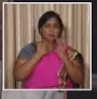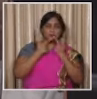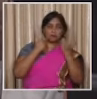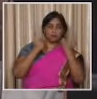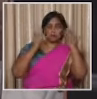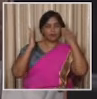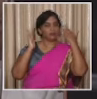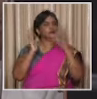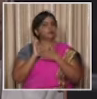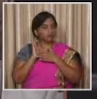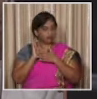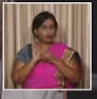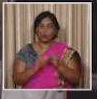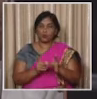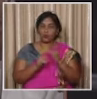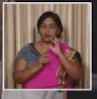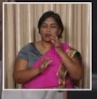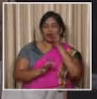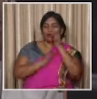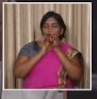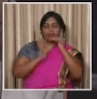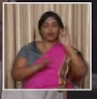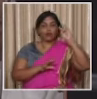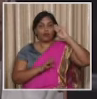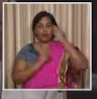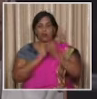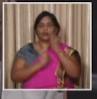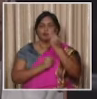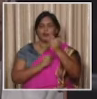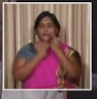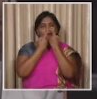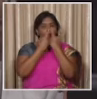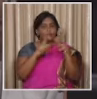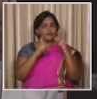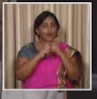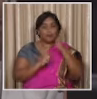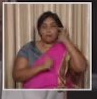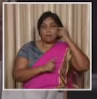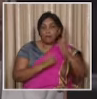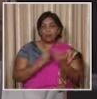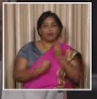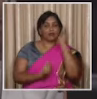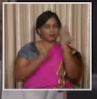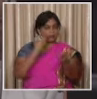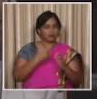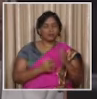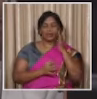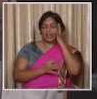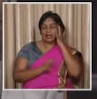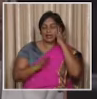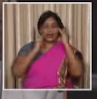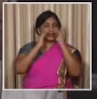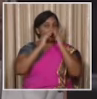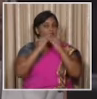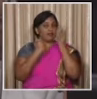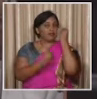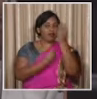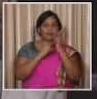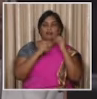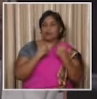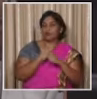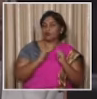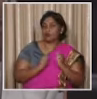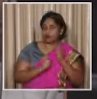ජනප්‍රියත්වය තකා සුරංගනා පොරොන්දු දෙනවා. විවිධ පැතුම් මළු පොරොන්දු වෙනවා. සිහින මාලිගා මවන්න උත්සාහ